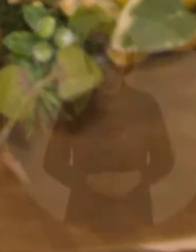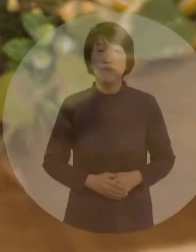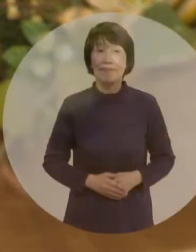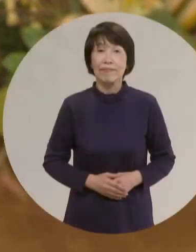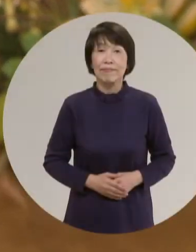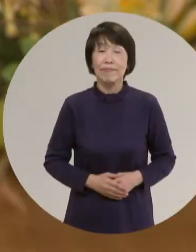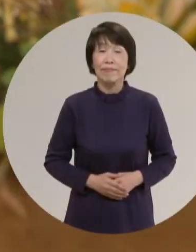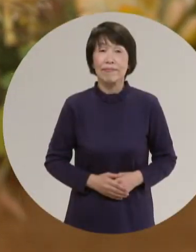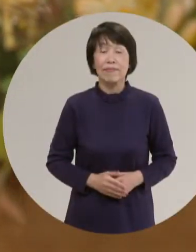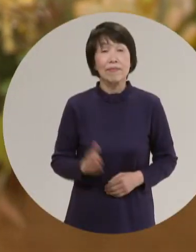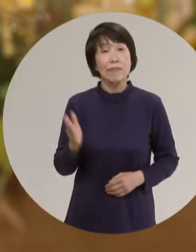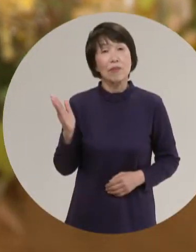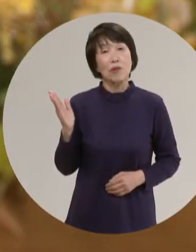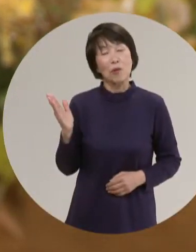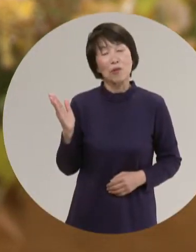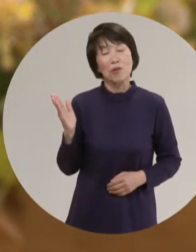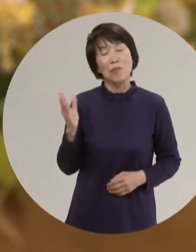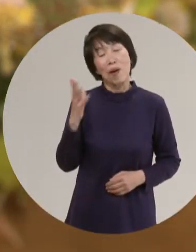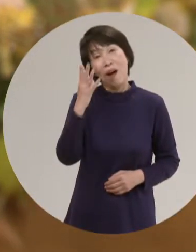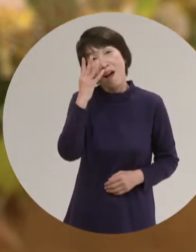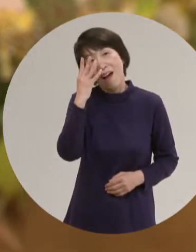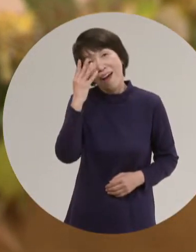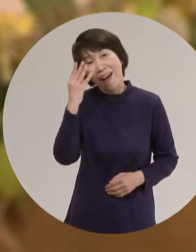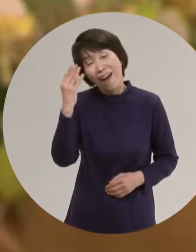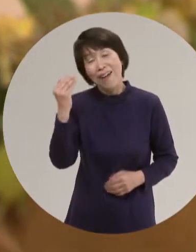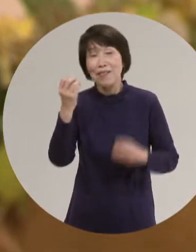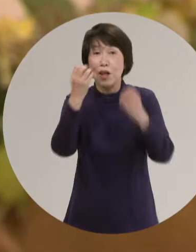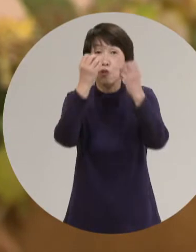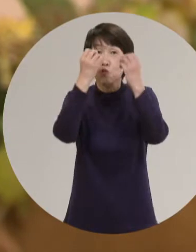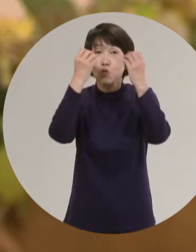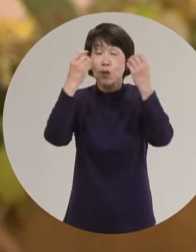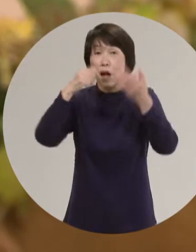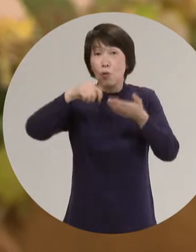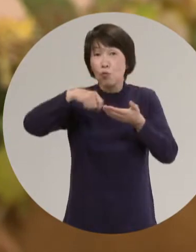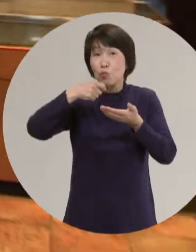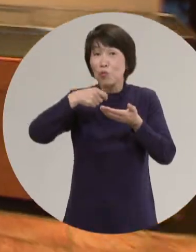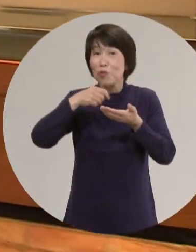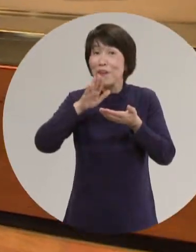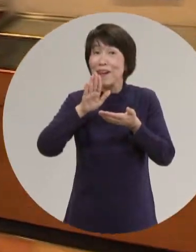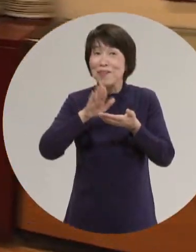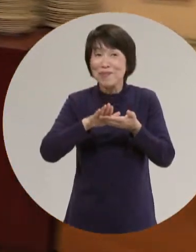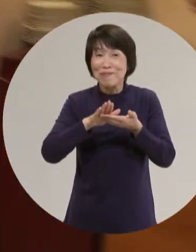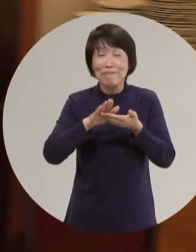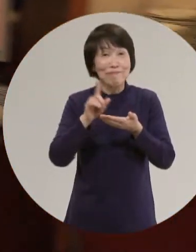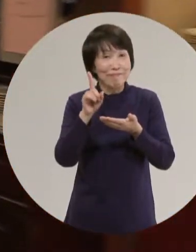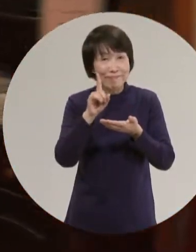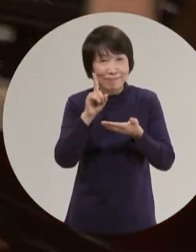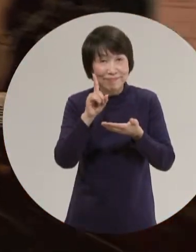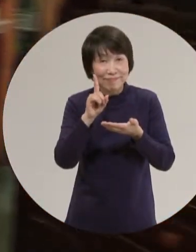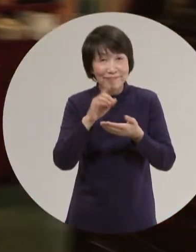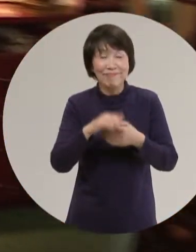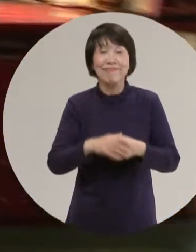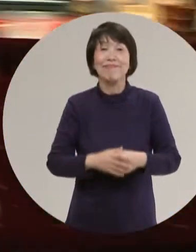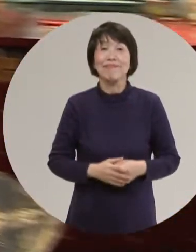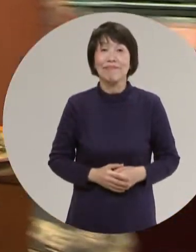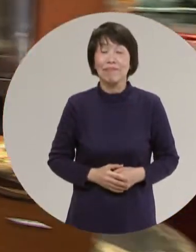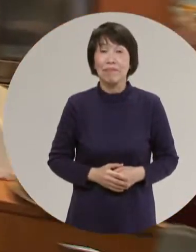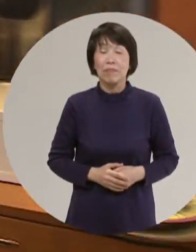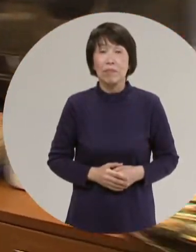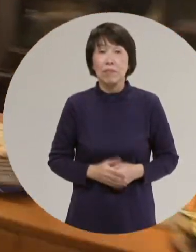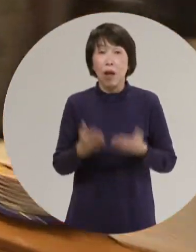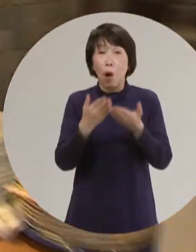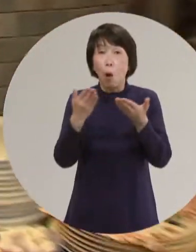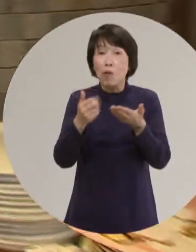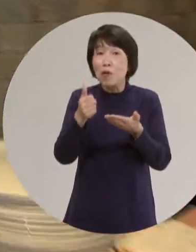こちらには何ともロマンチックなスターフードがあるんですって。ねえねえ、オーナーシェ